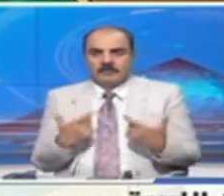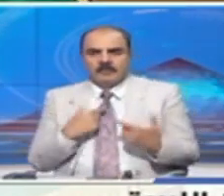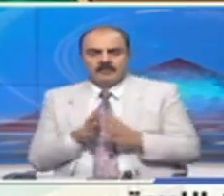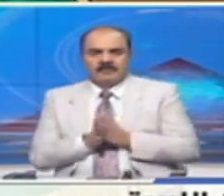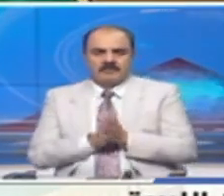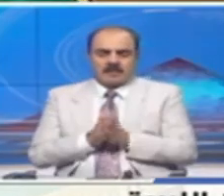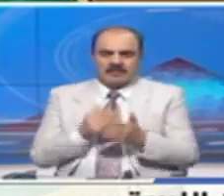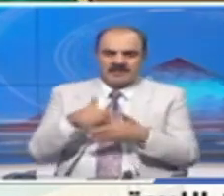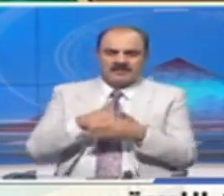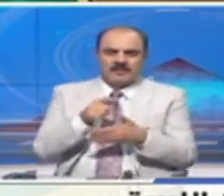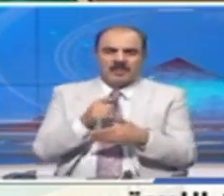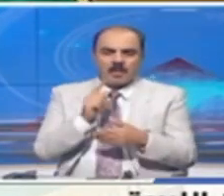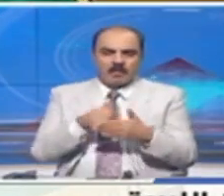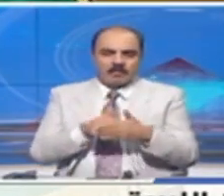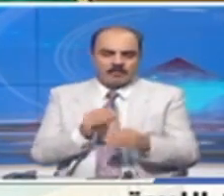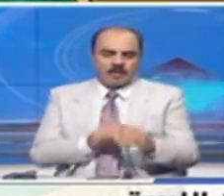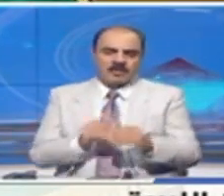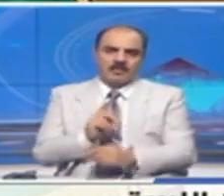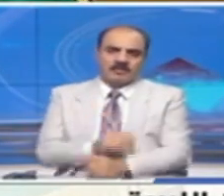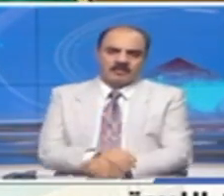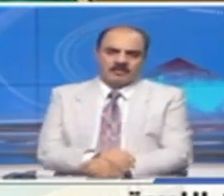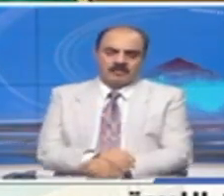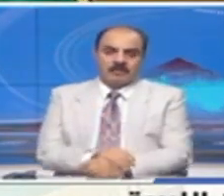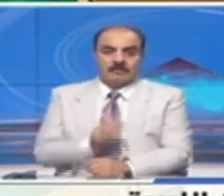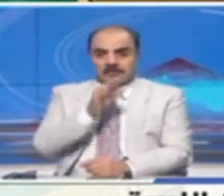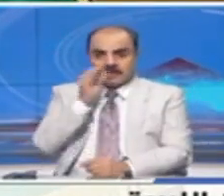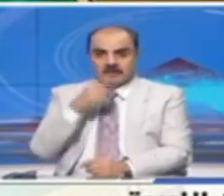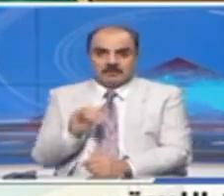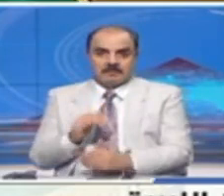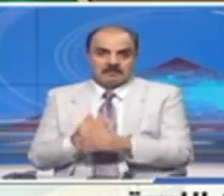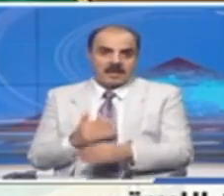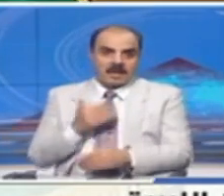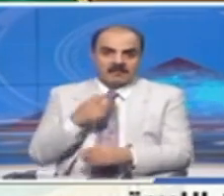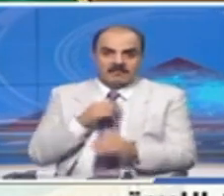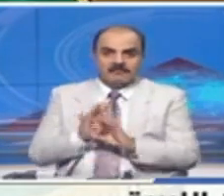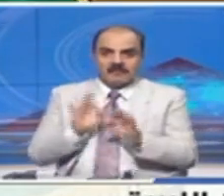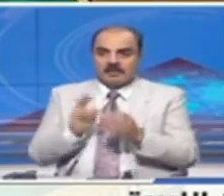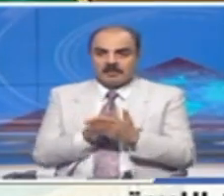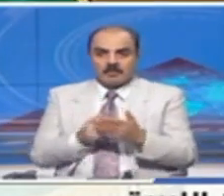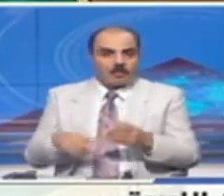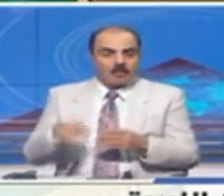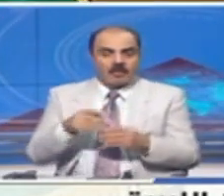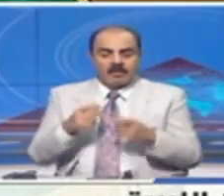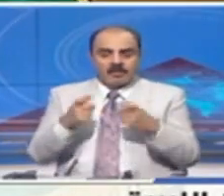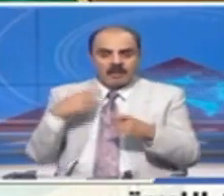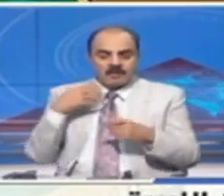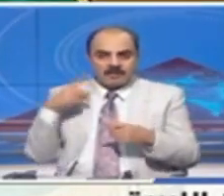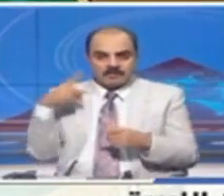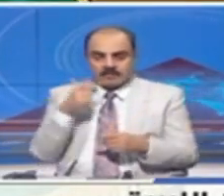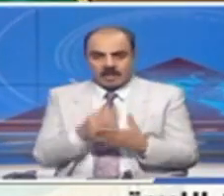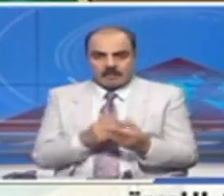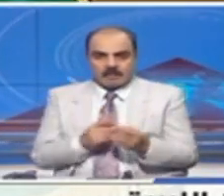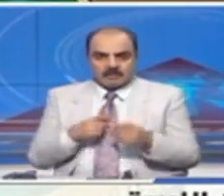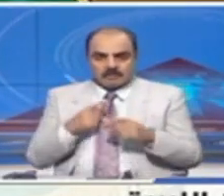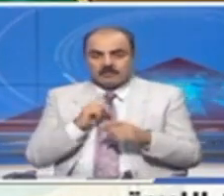كبيرة على العملية السياسية وما تنطوي عليه من فرصة لإخراج البلد من